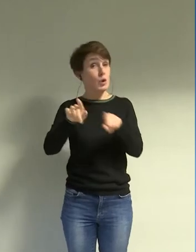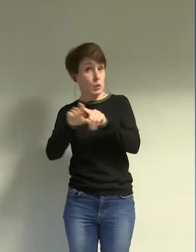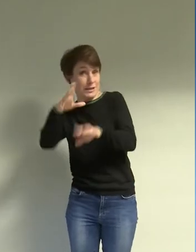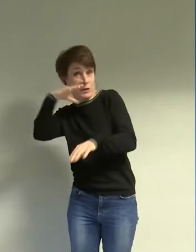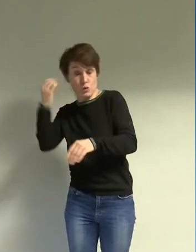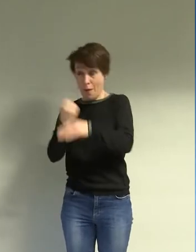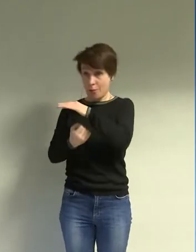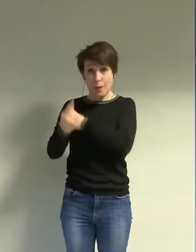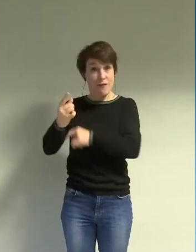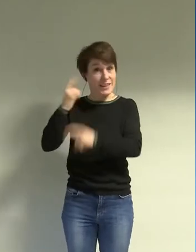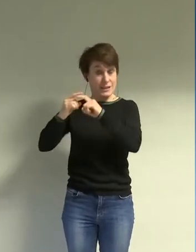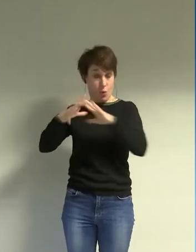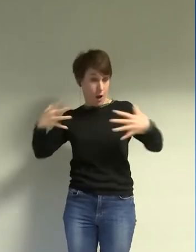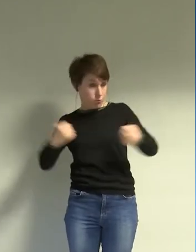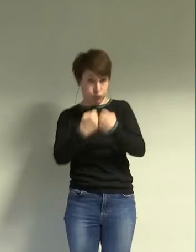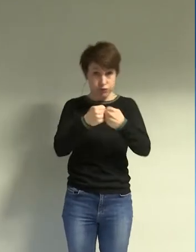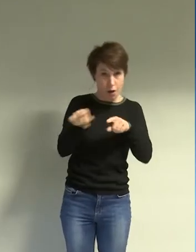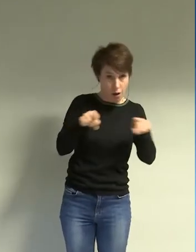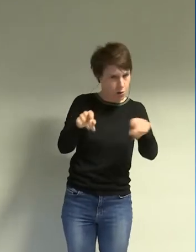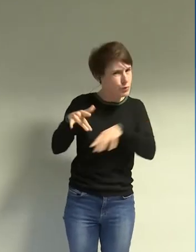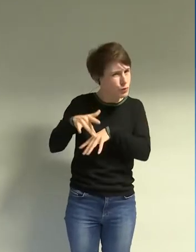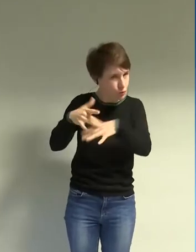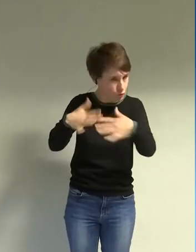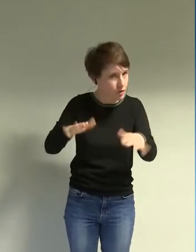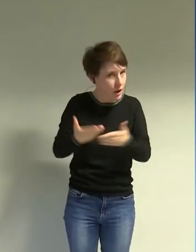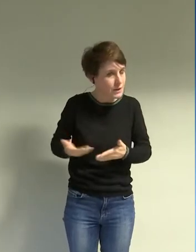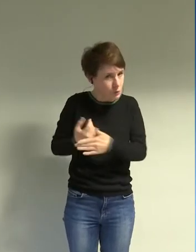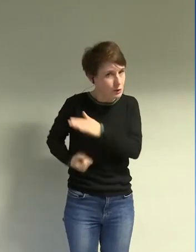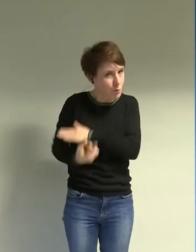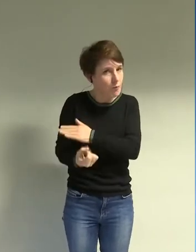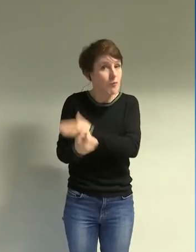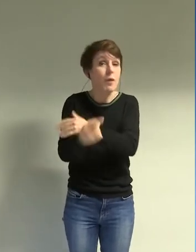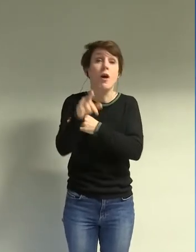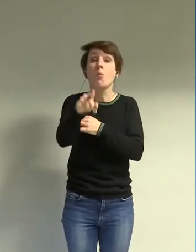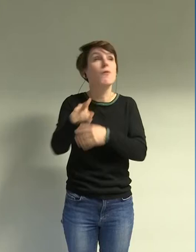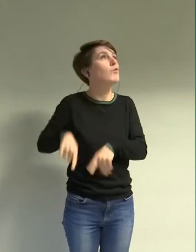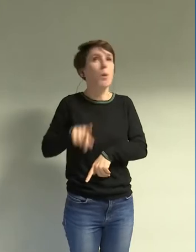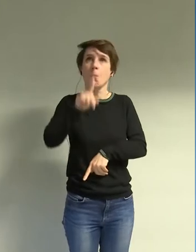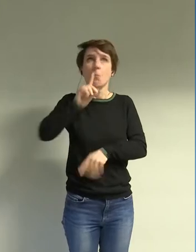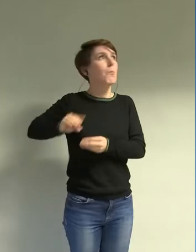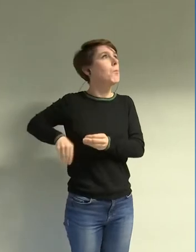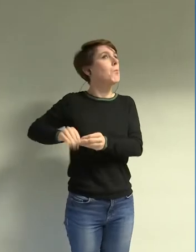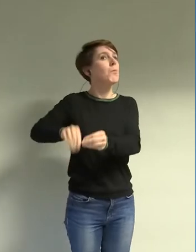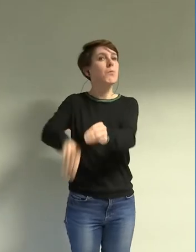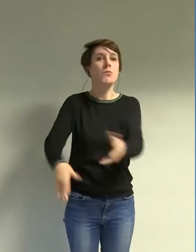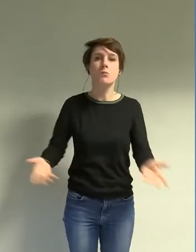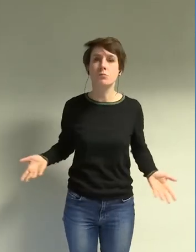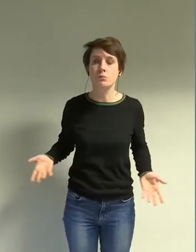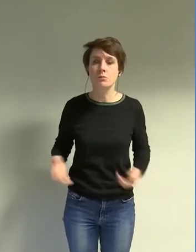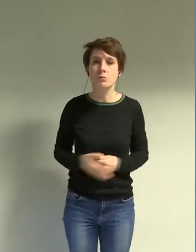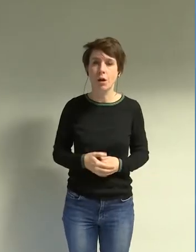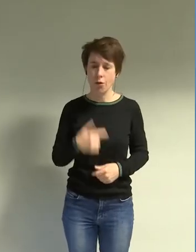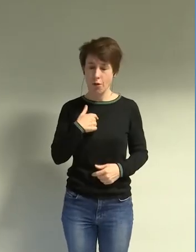étapes qui vous ont précédés dans notre humanité mais c'est inimaginable pour vous je suis toujours effaré par